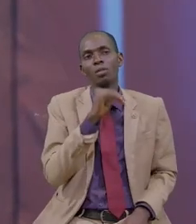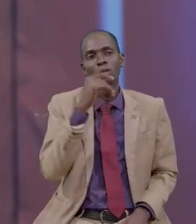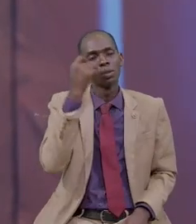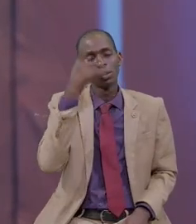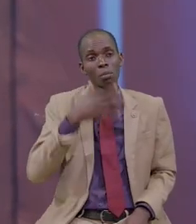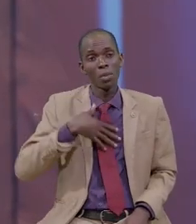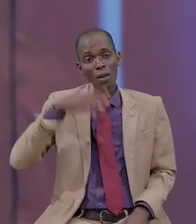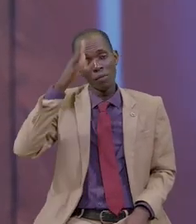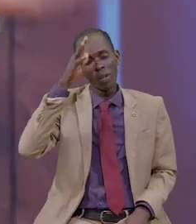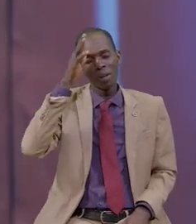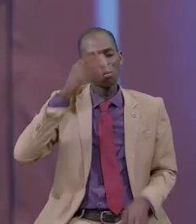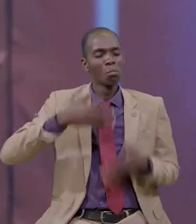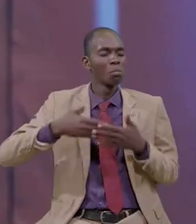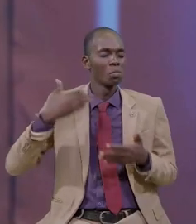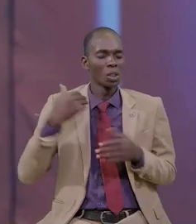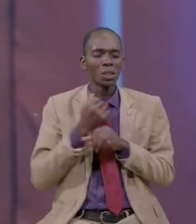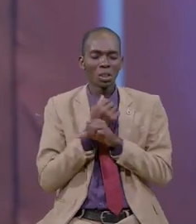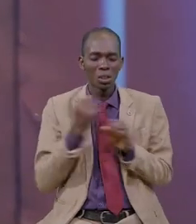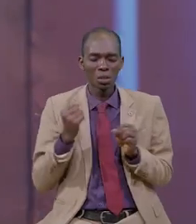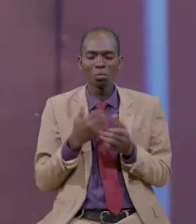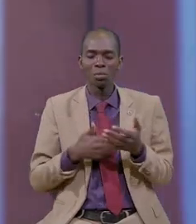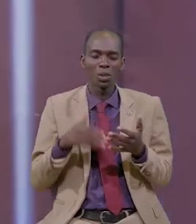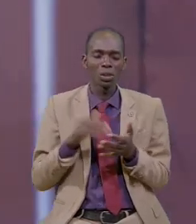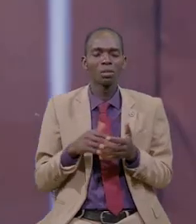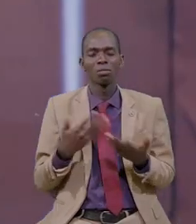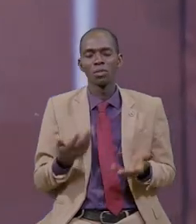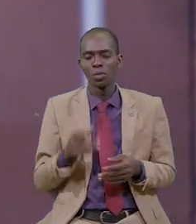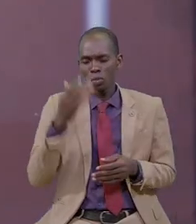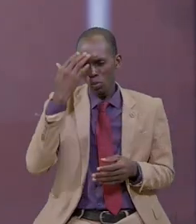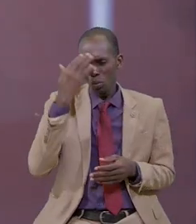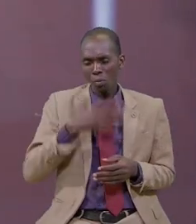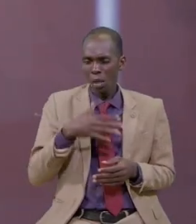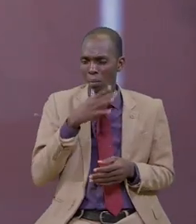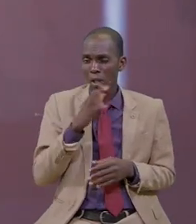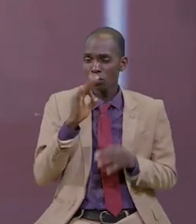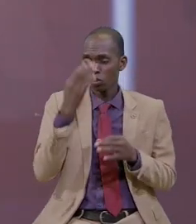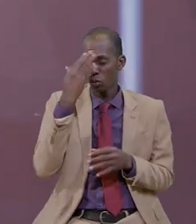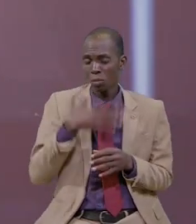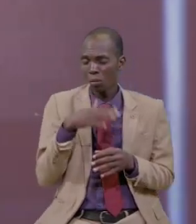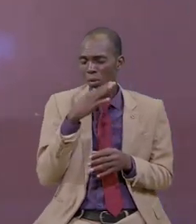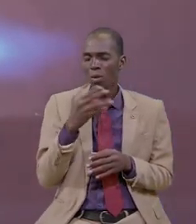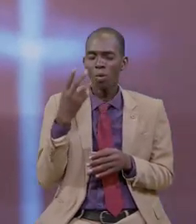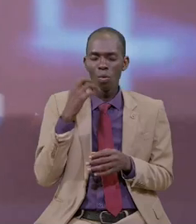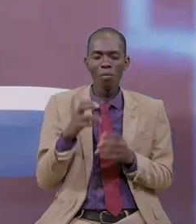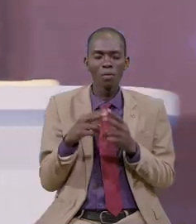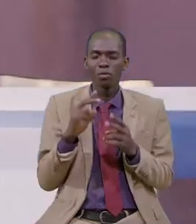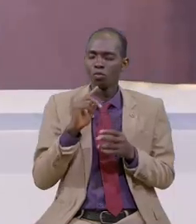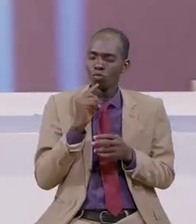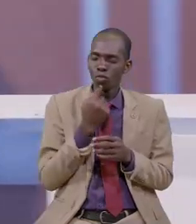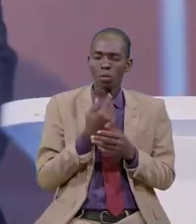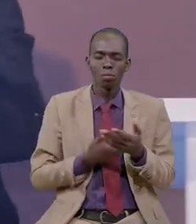était déjà né de nouveau. Ma maman, ah, si tu connaissais ma maman, né de nouveau et